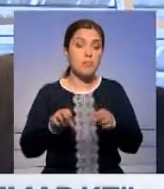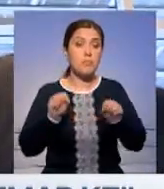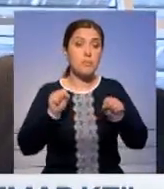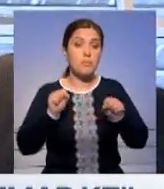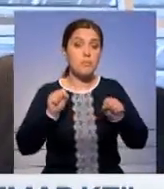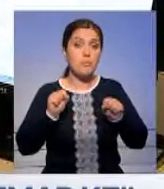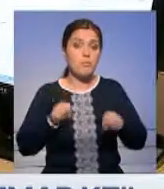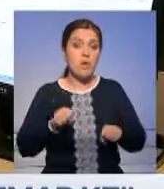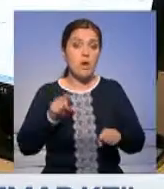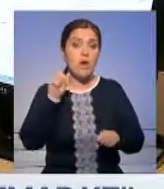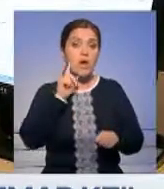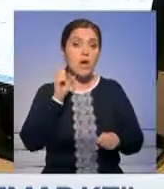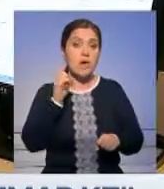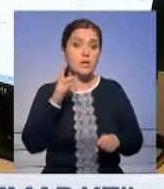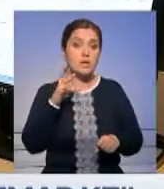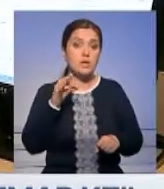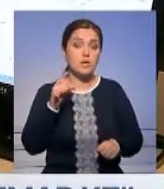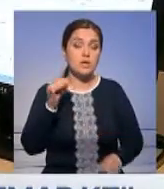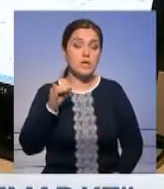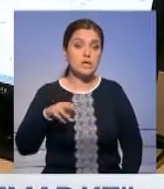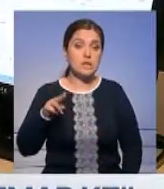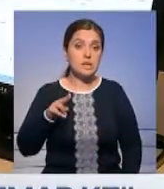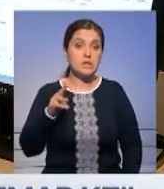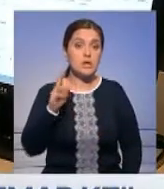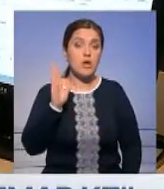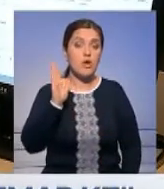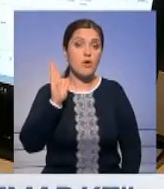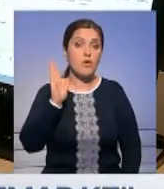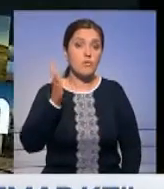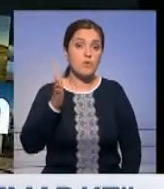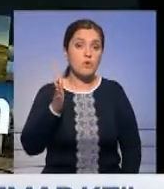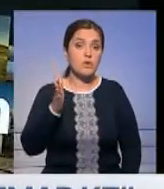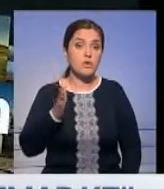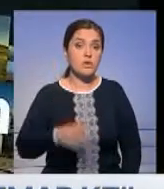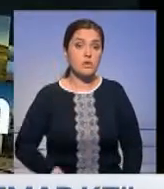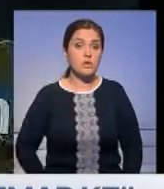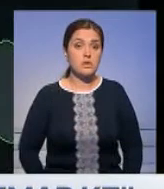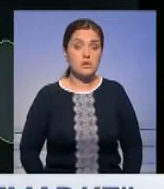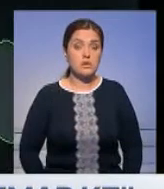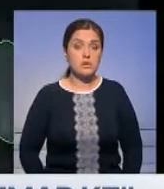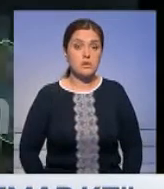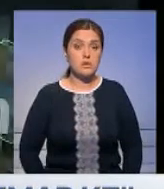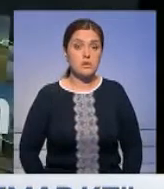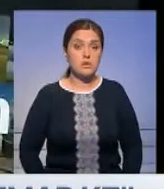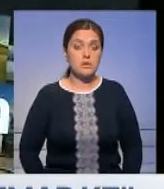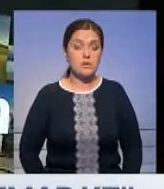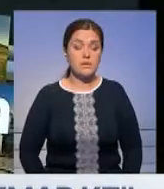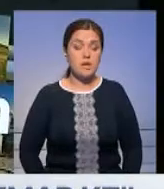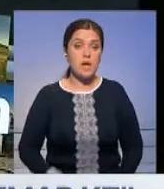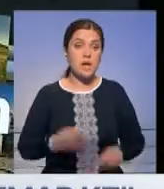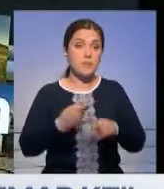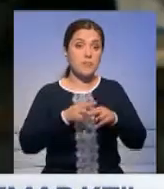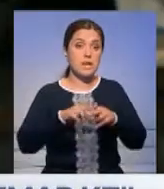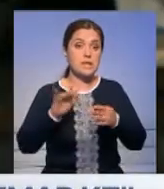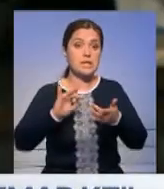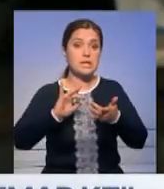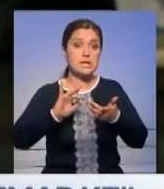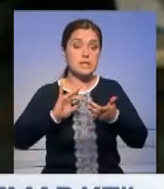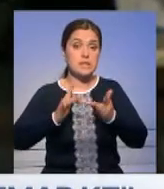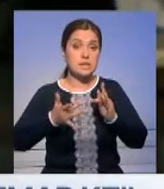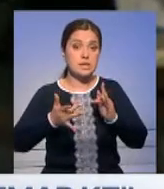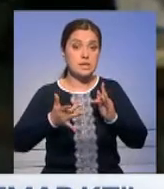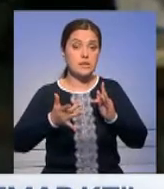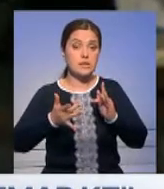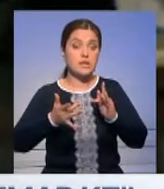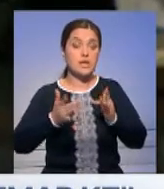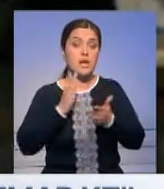операционных систем Android, но в будущем появится и для iOS. Этот электронный справочник – мини-версия интернет-ресурсов, которые уже